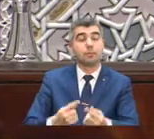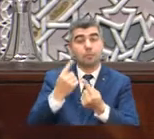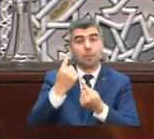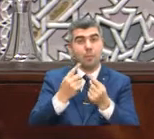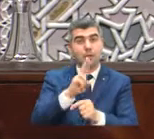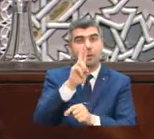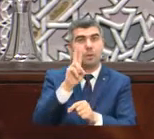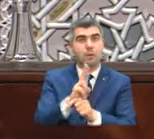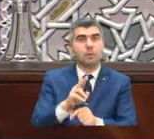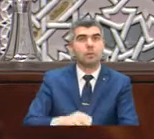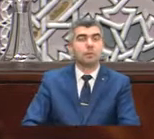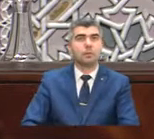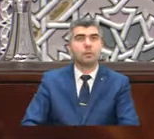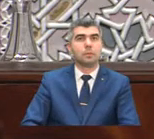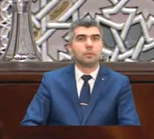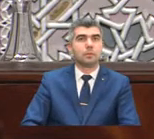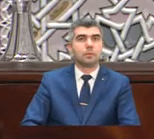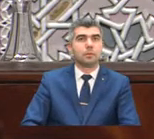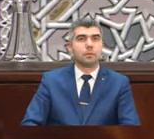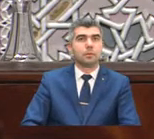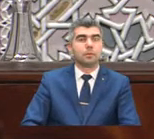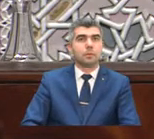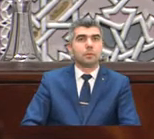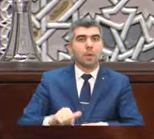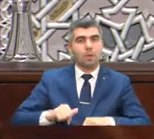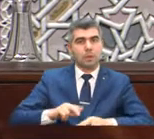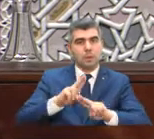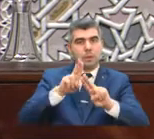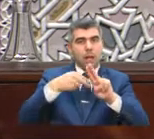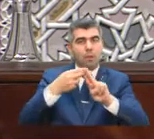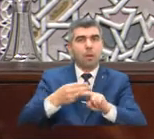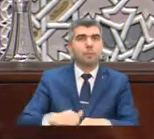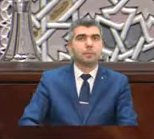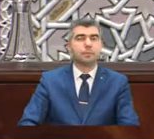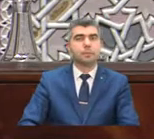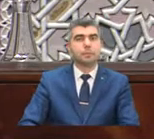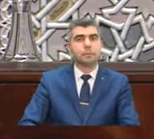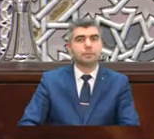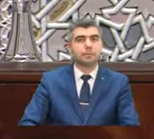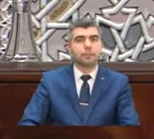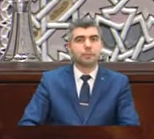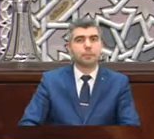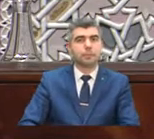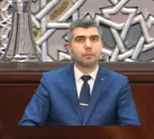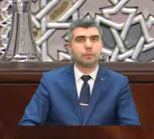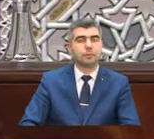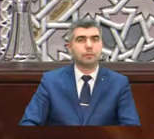إضافي؟ كلمة للسيد الوزير للرد.